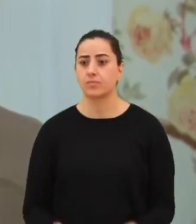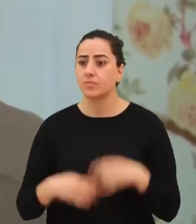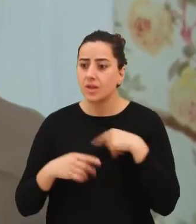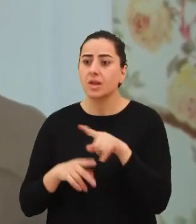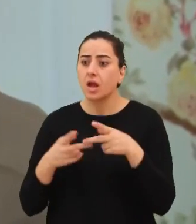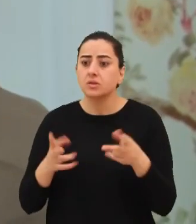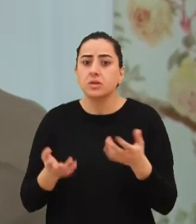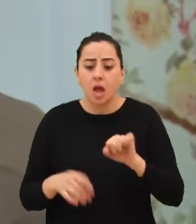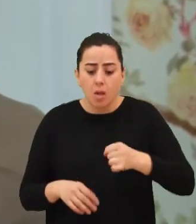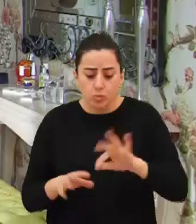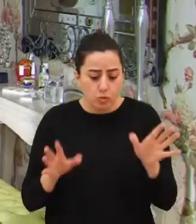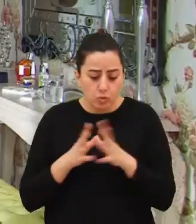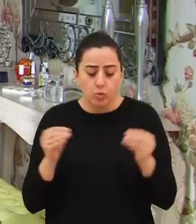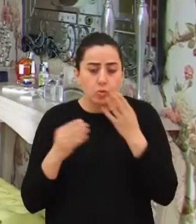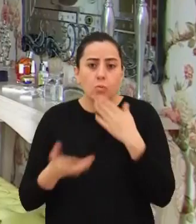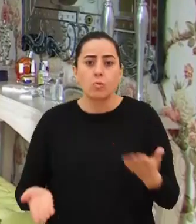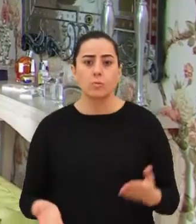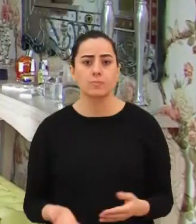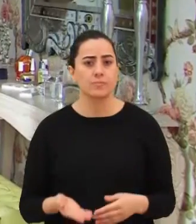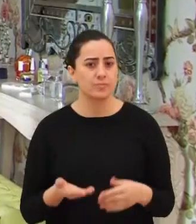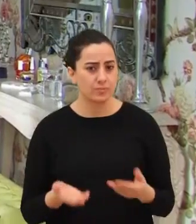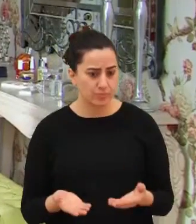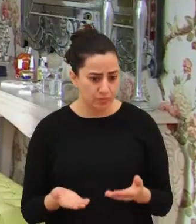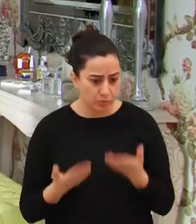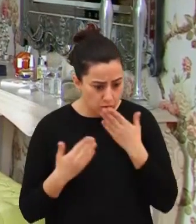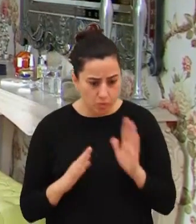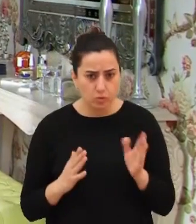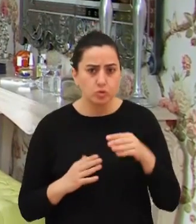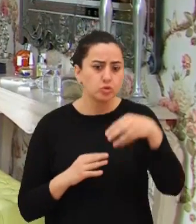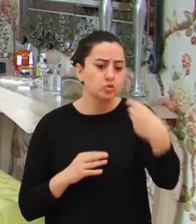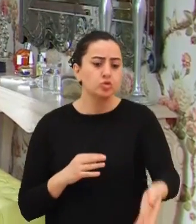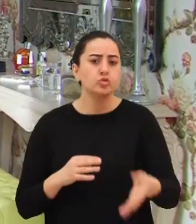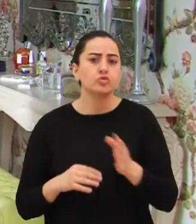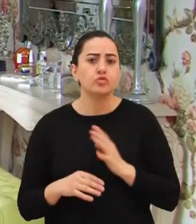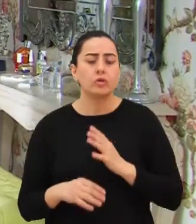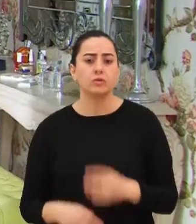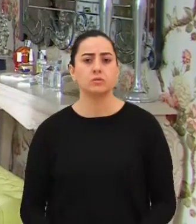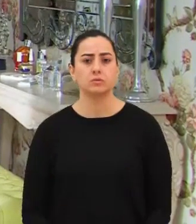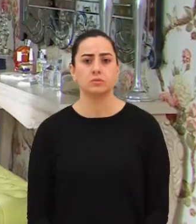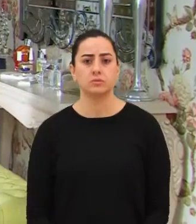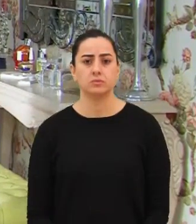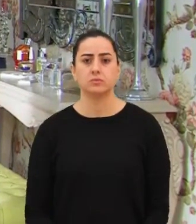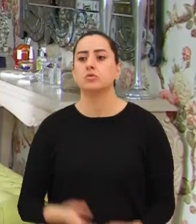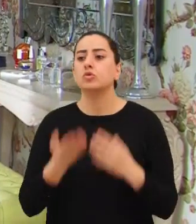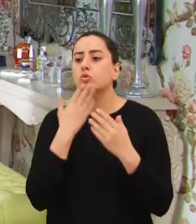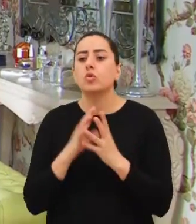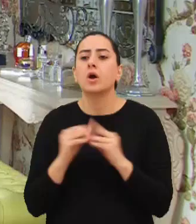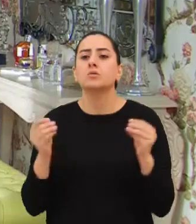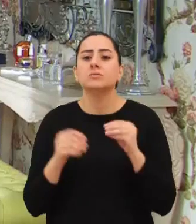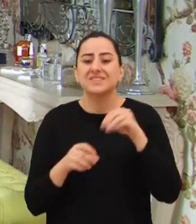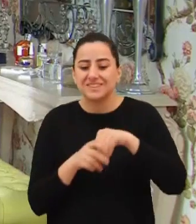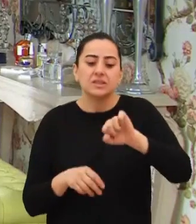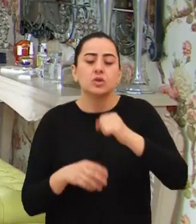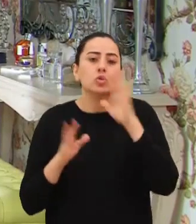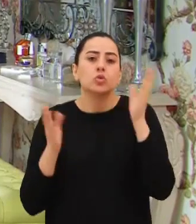çıkarmasına çıkarayım ama kapının kolu yok. Yoktu. Ama oraya düştü Biricik abla. He. Yok işte arkadaşlar, tamam